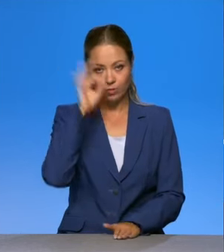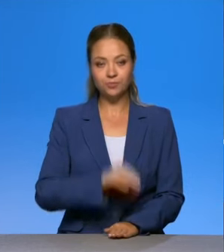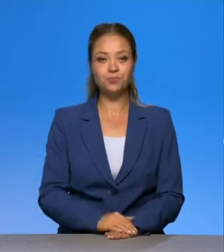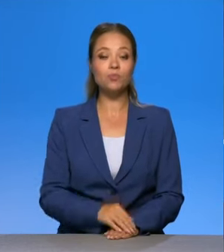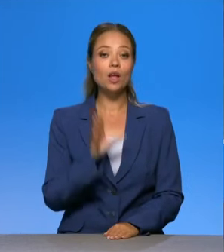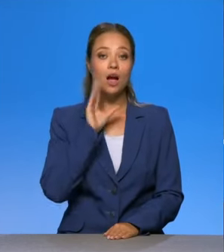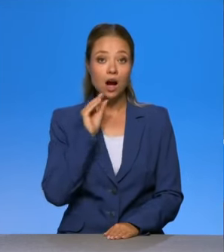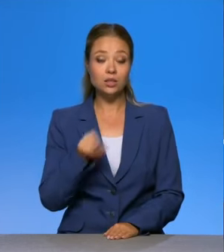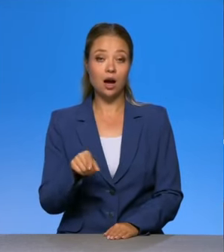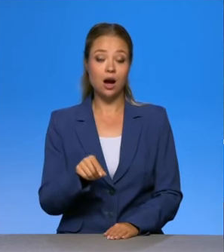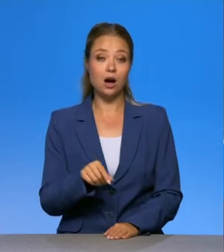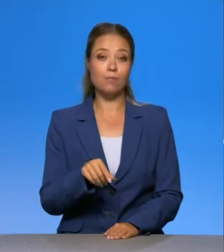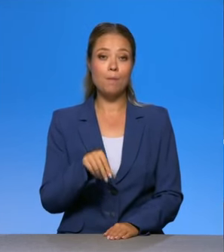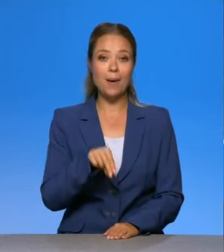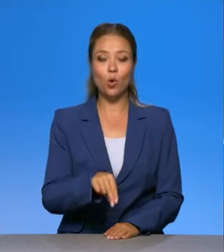протекторатом Германии,